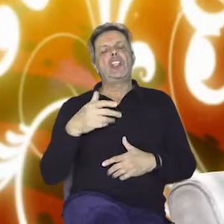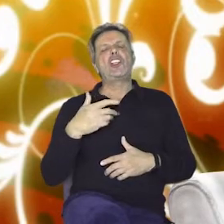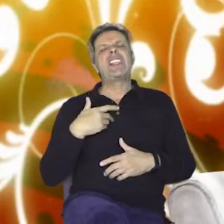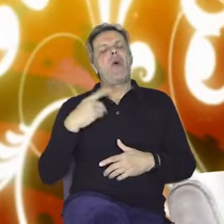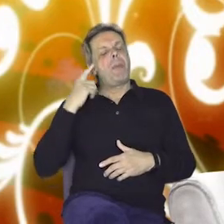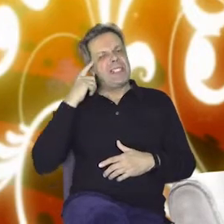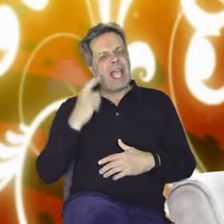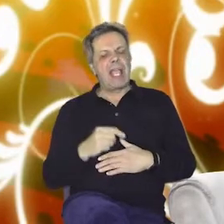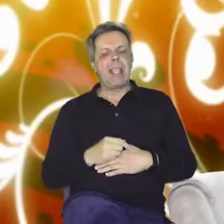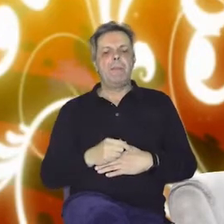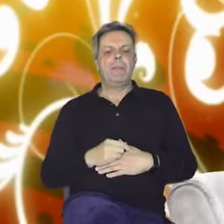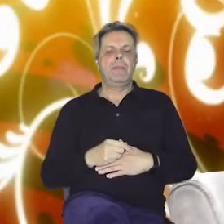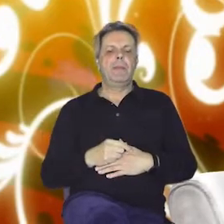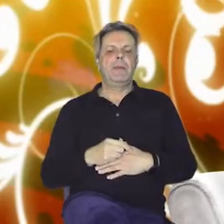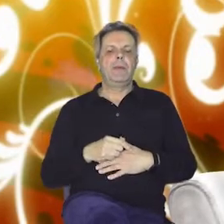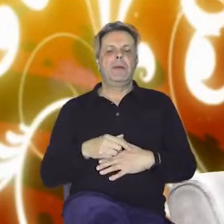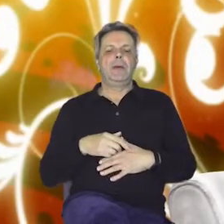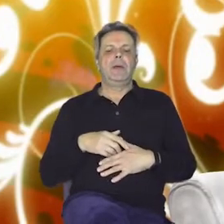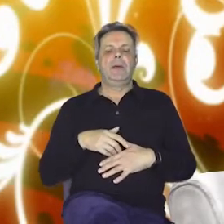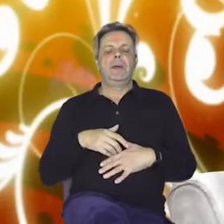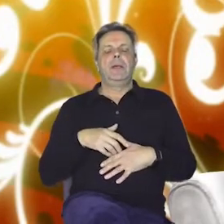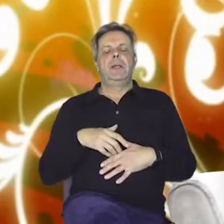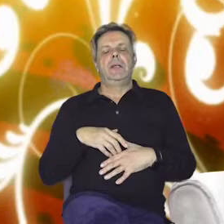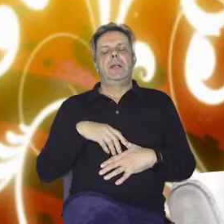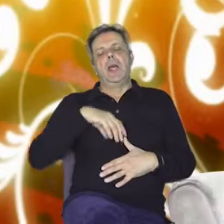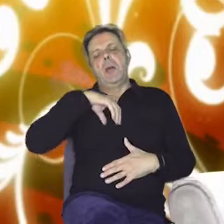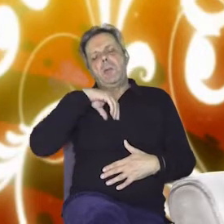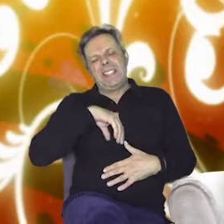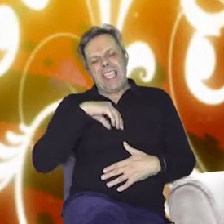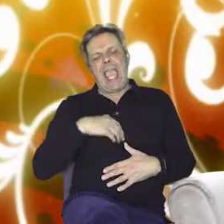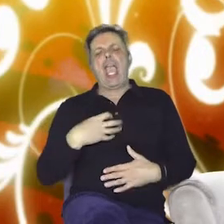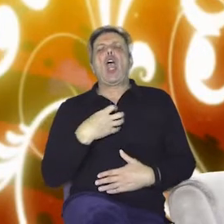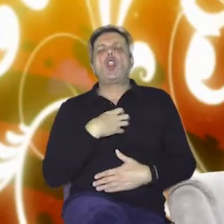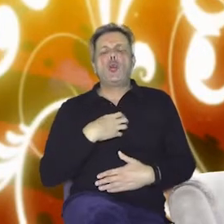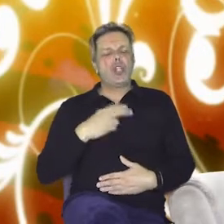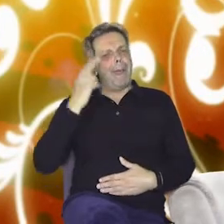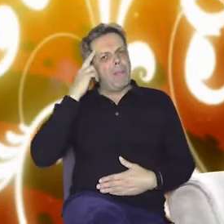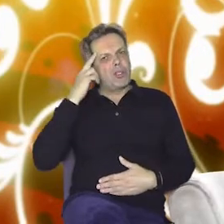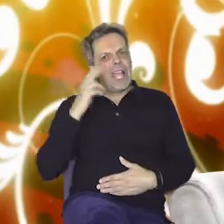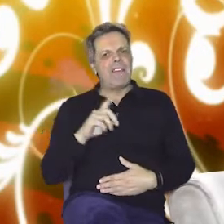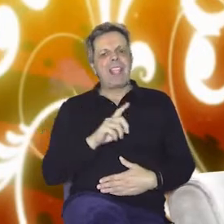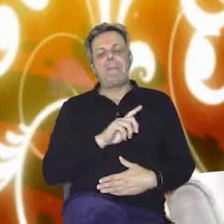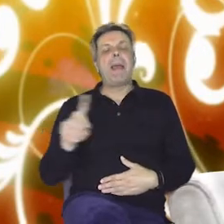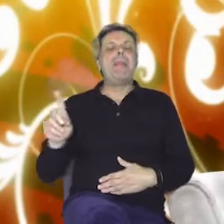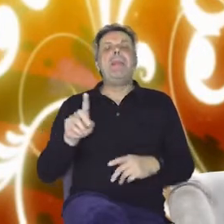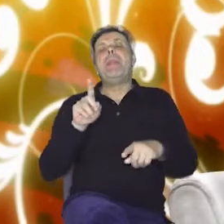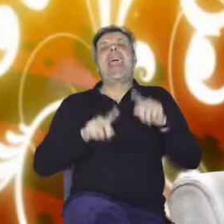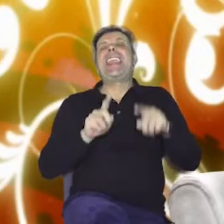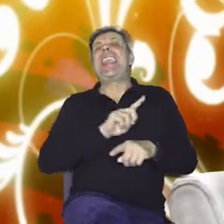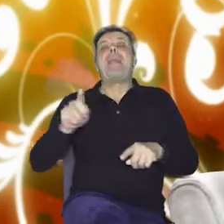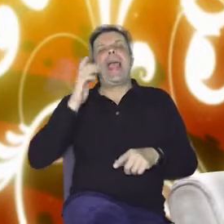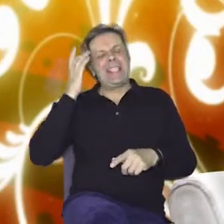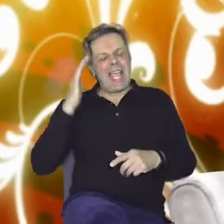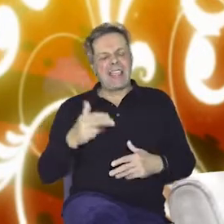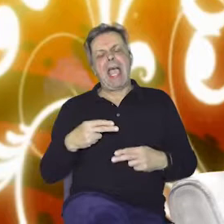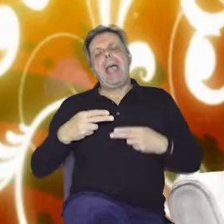znanjem ljudske duše, psihe, poznavanje neznanja nekih, pa im približiti